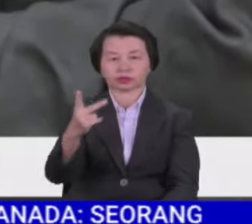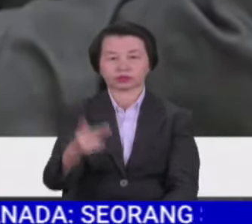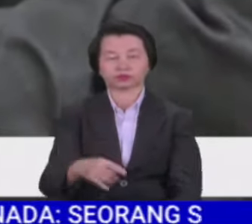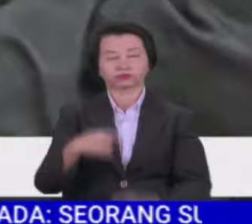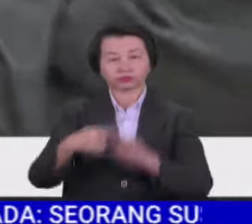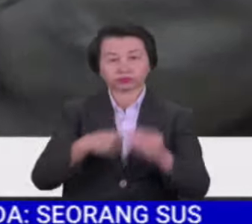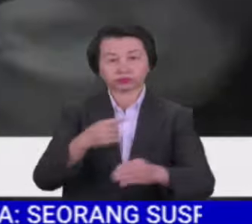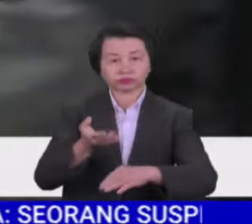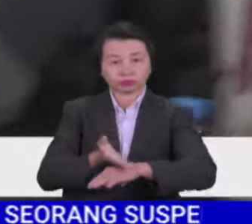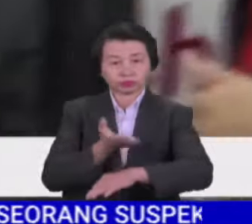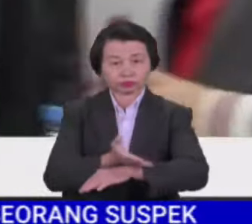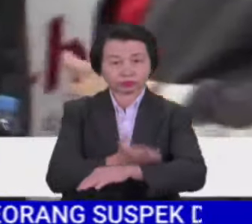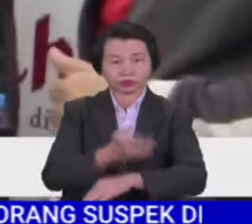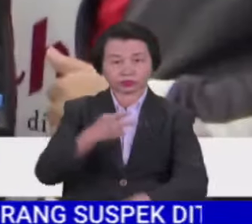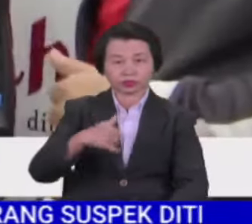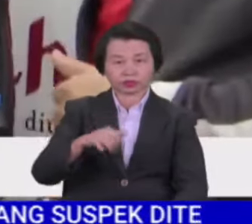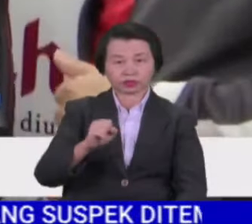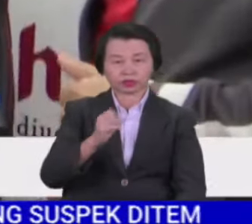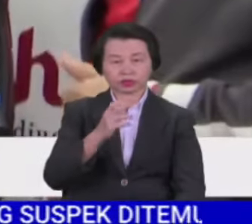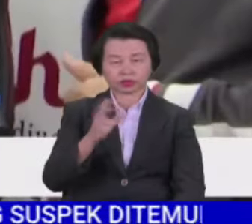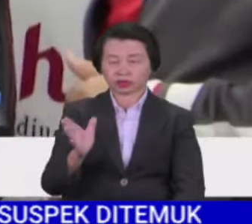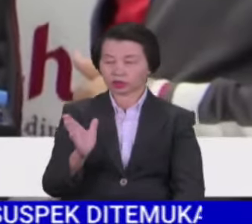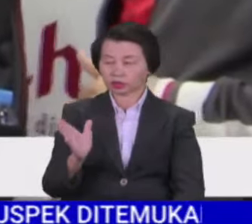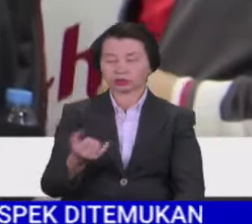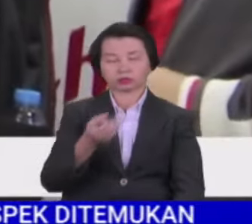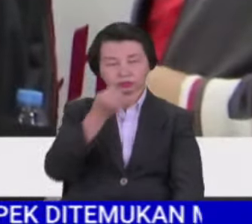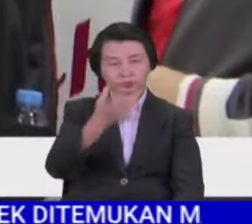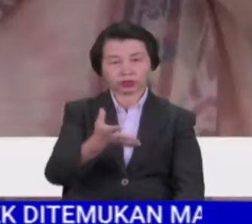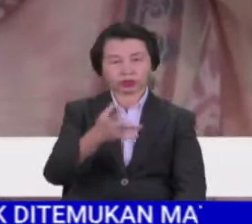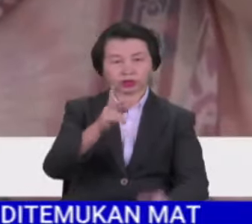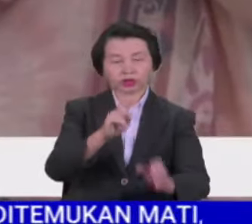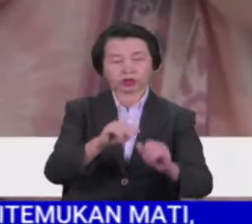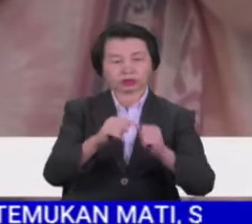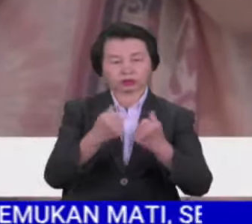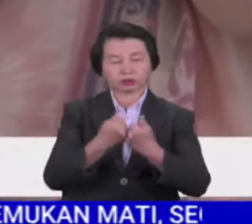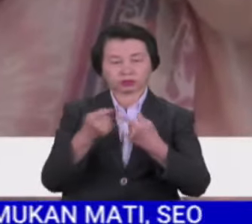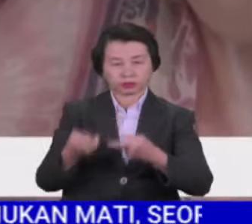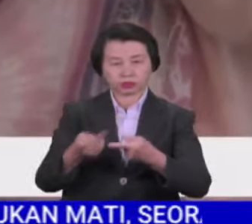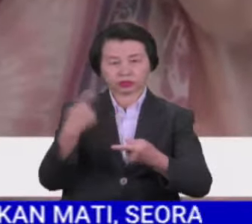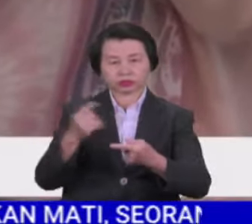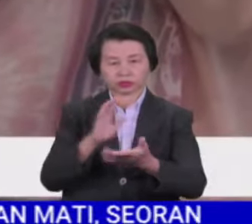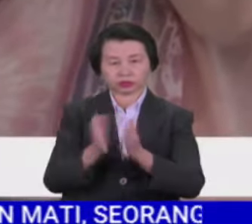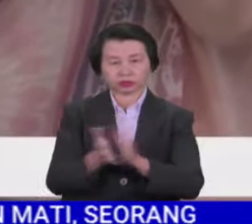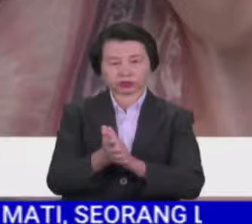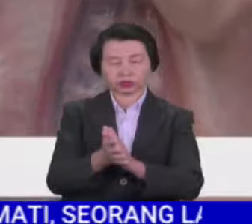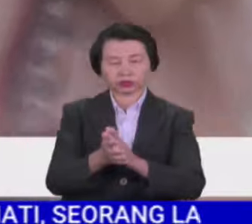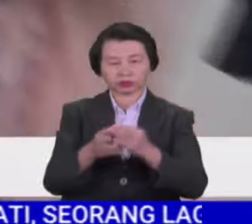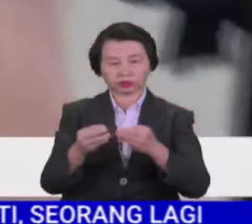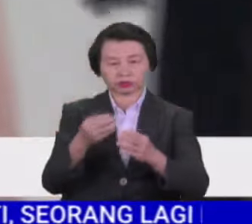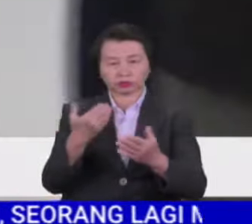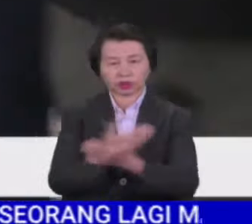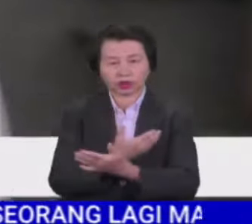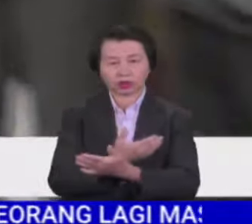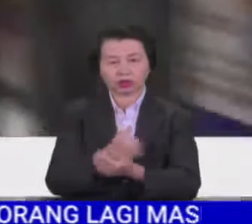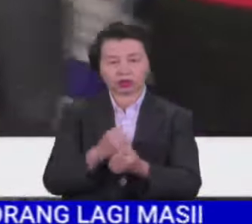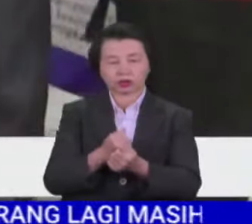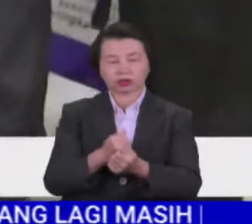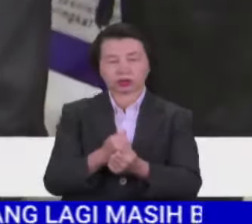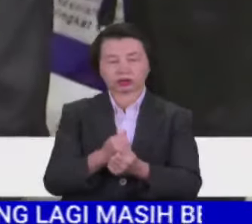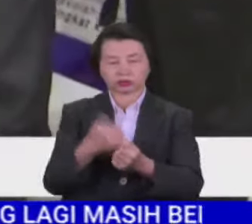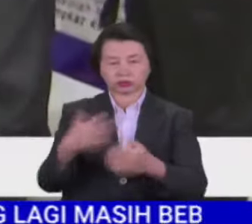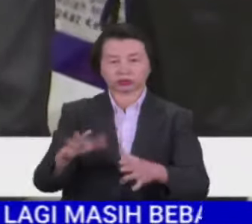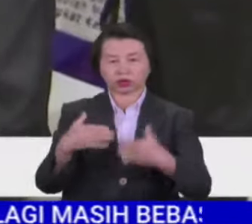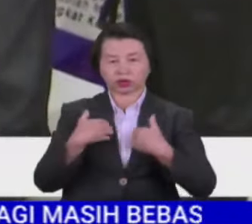mengenai perkembangan PSCS Zulfikar memberitahu persatuan berkenaan sentiasa Mencari Bakat baru dalam cabang seni ini